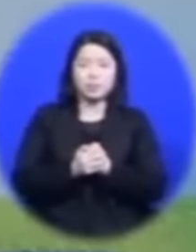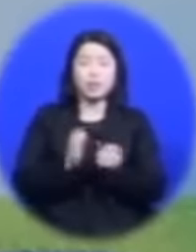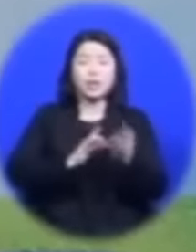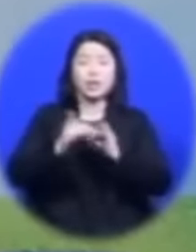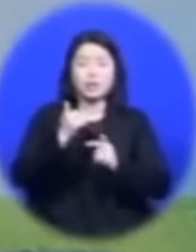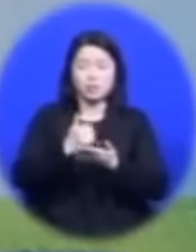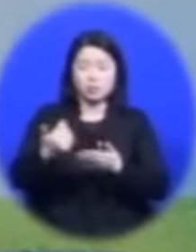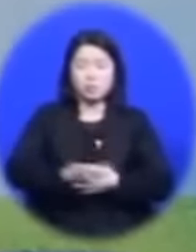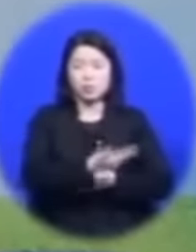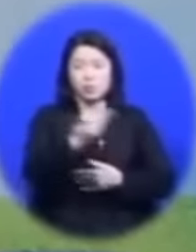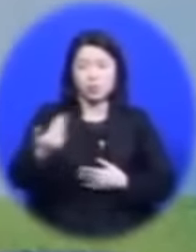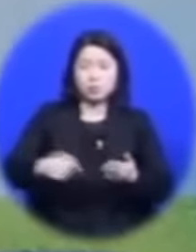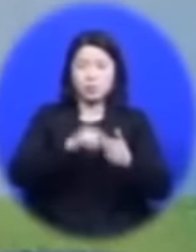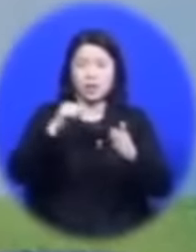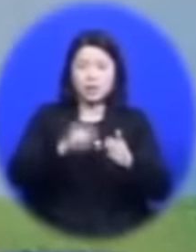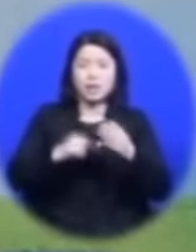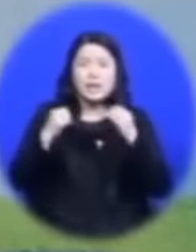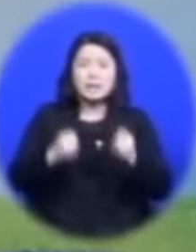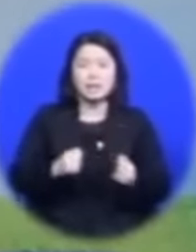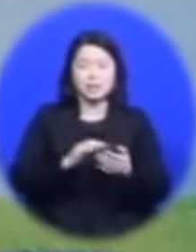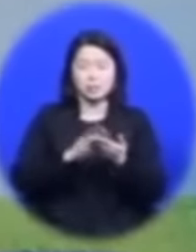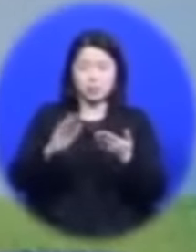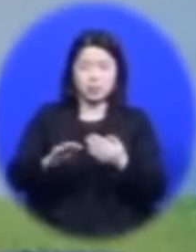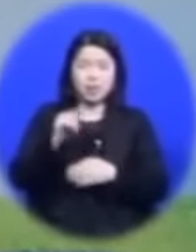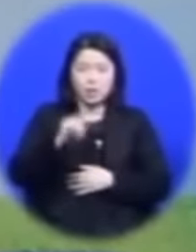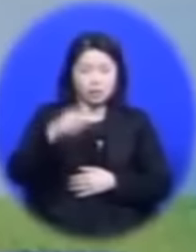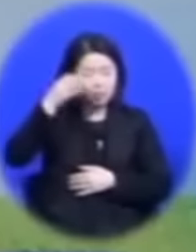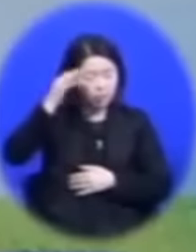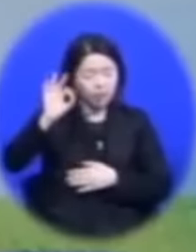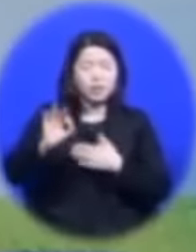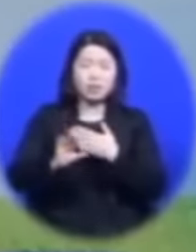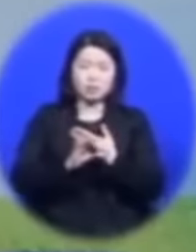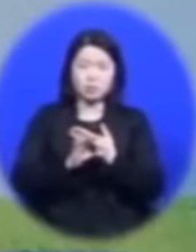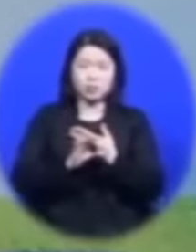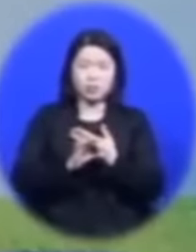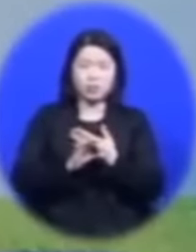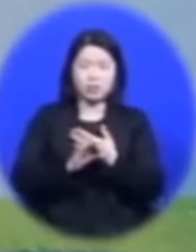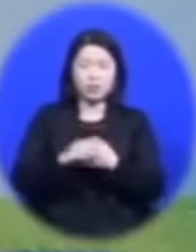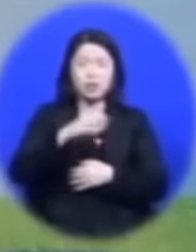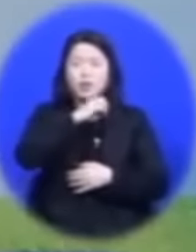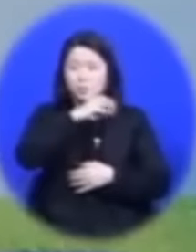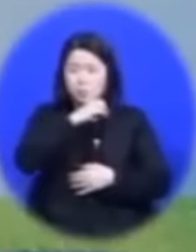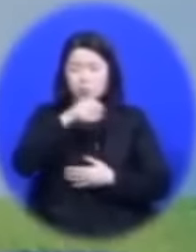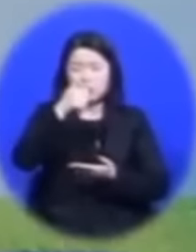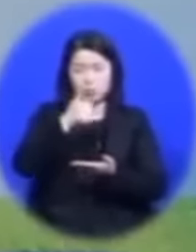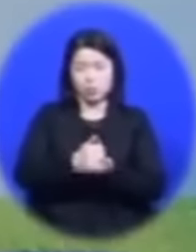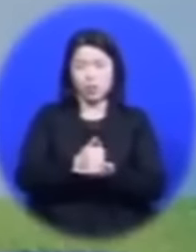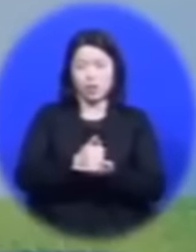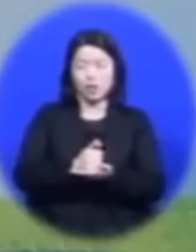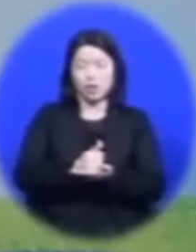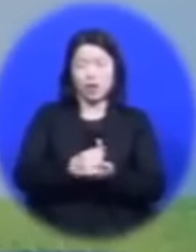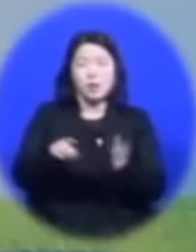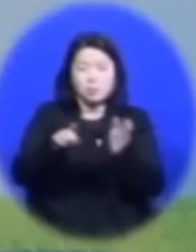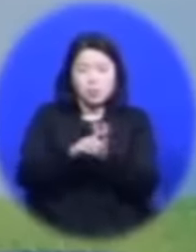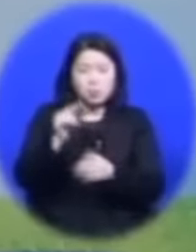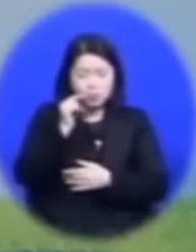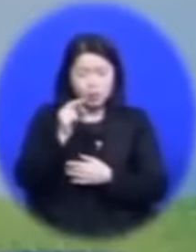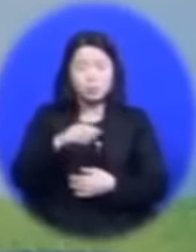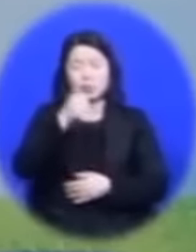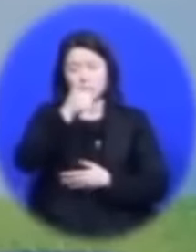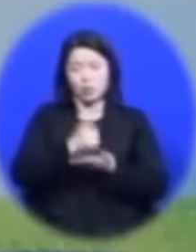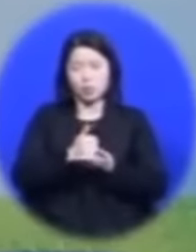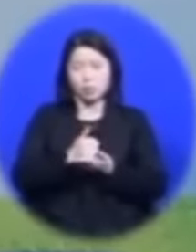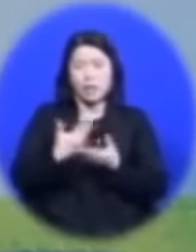예수님은 여러분 안에 계십니다. 이걸 깨달으면 불평도 죄고 불신도 죄고